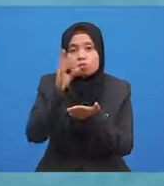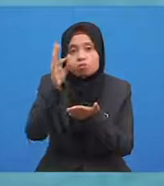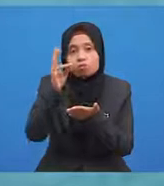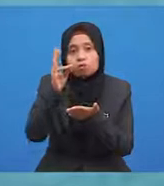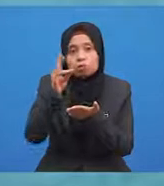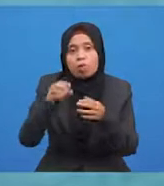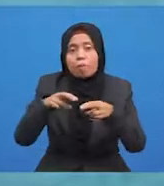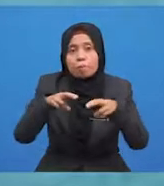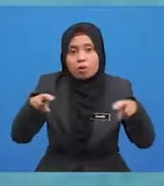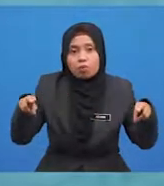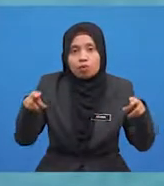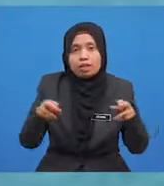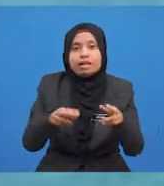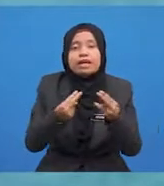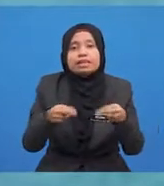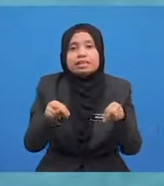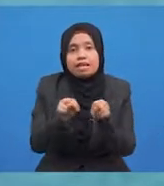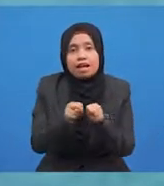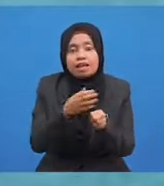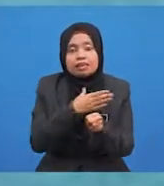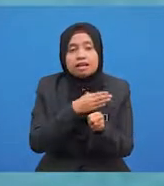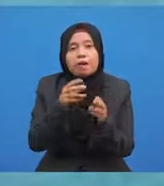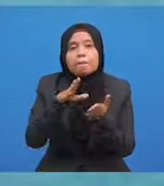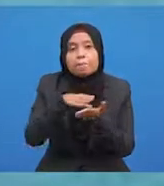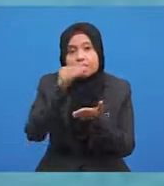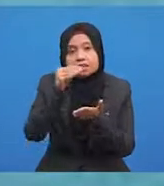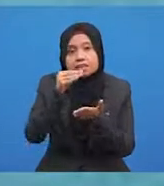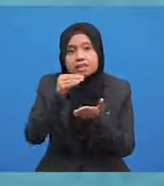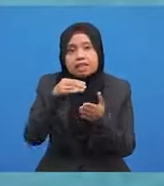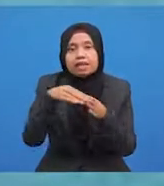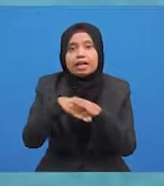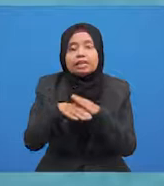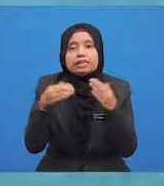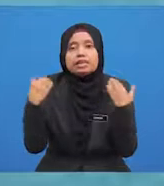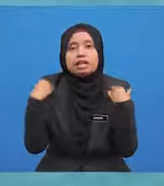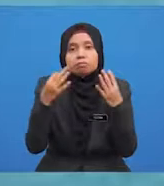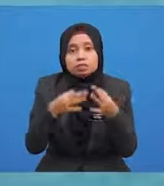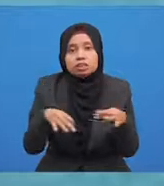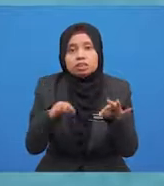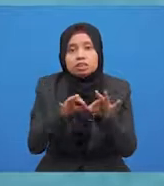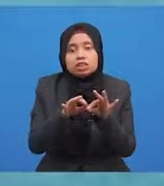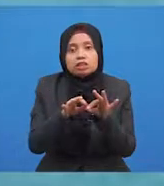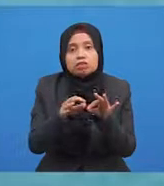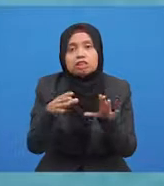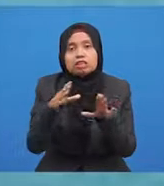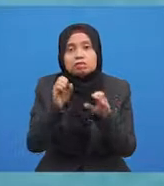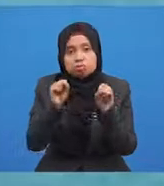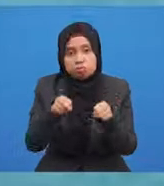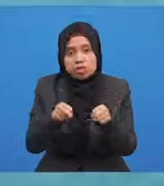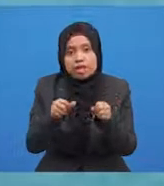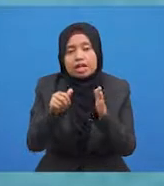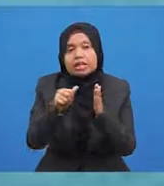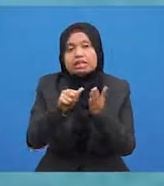Menghuraikan nilai dan pengajaran yang terdapat dalam cerpen Oren ini dan boleh